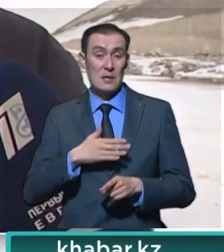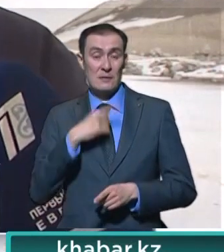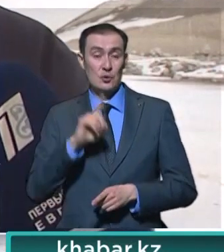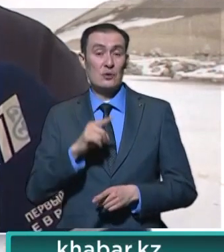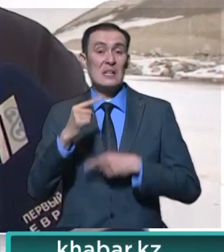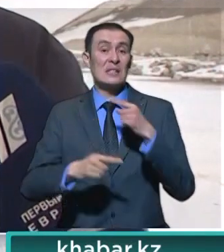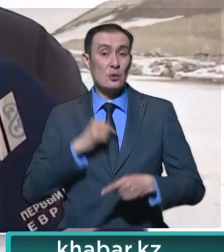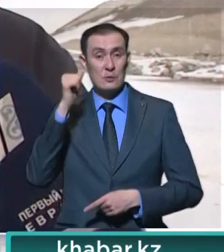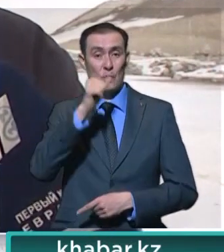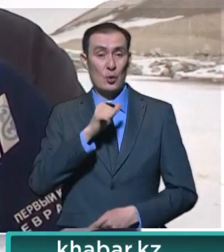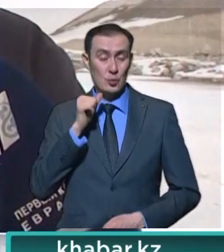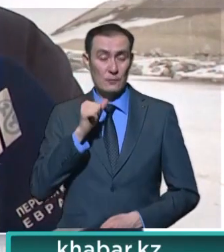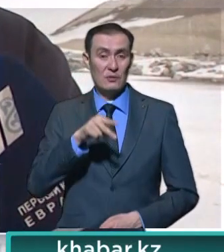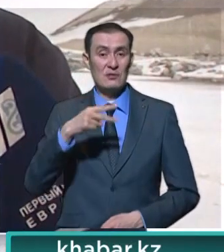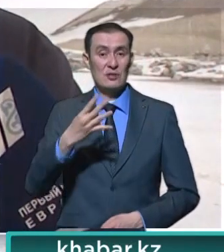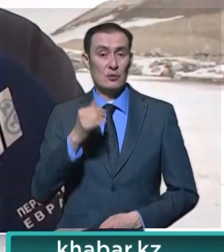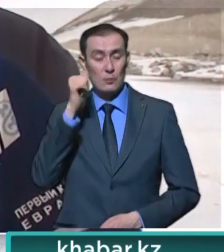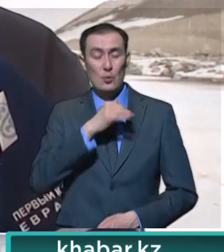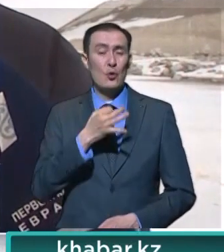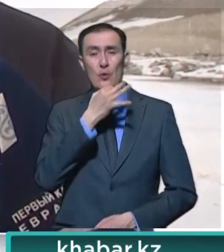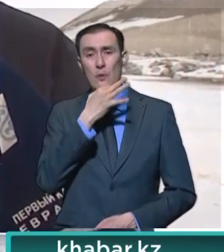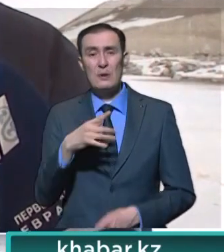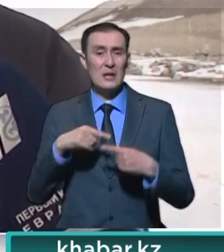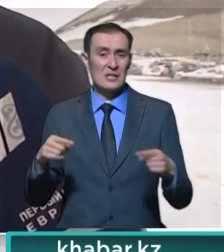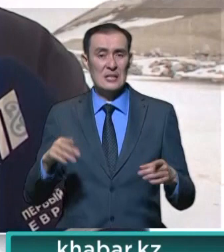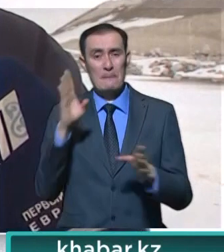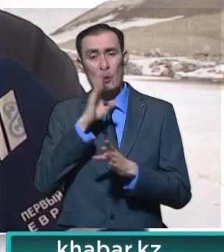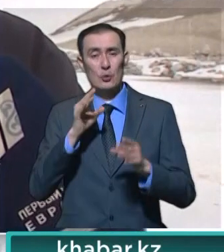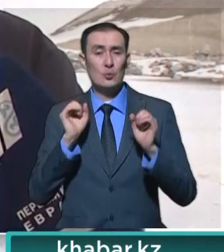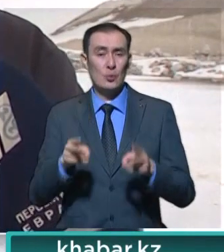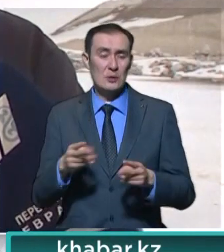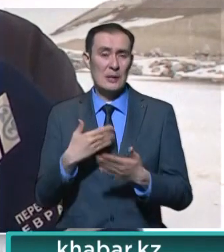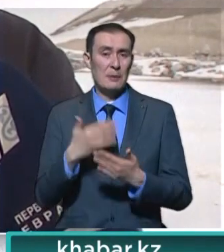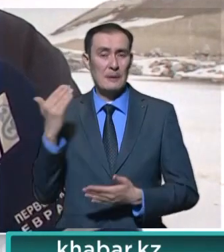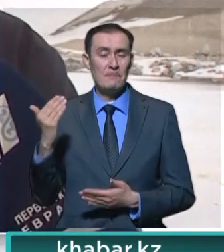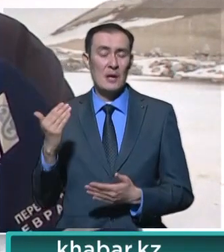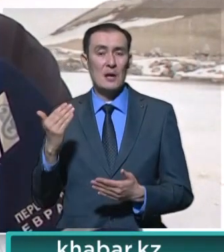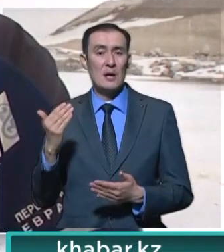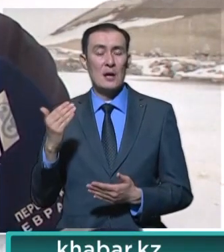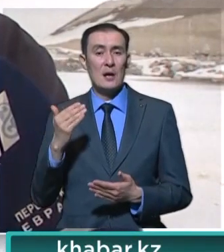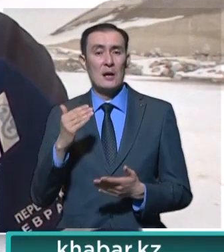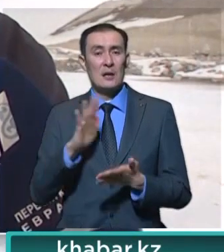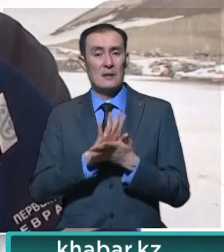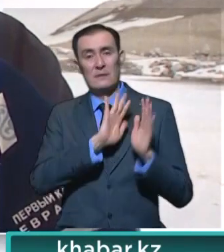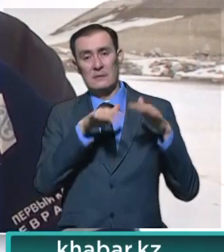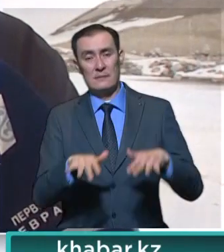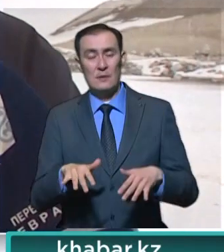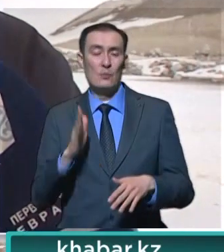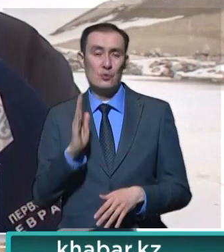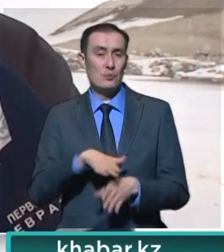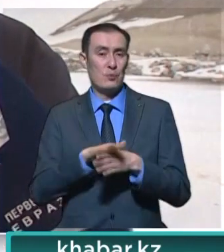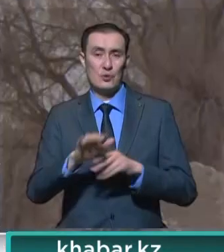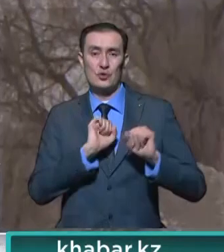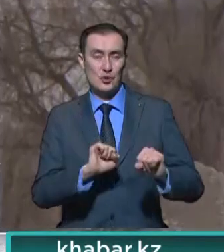что со следующего года любые те или иные угрозы со стороны моренных озер или тех или иных рисков сегодня будут